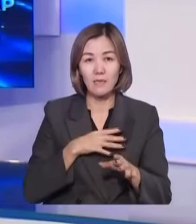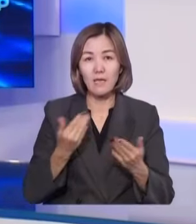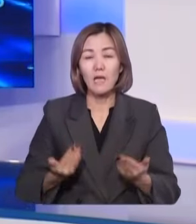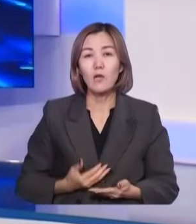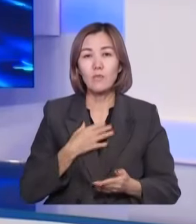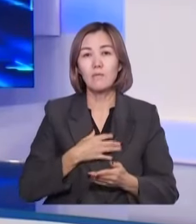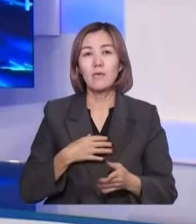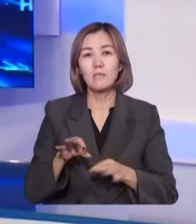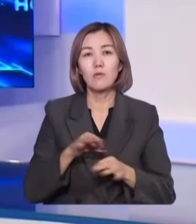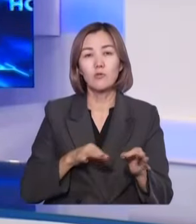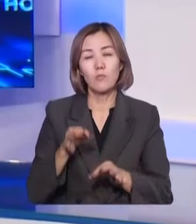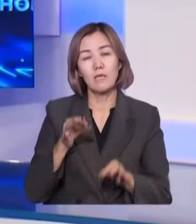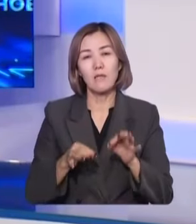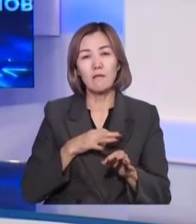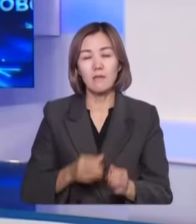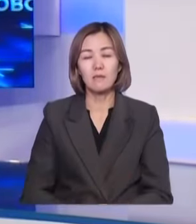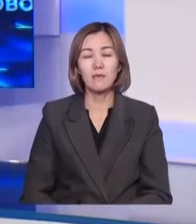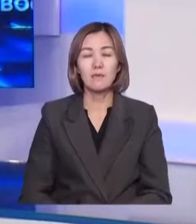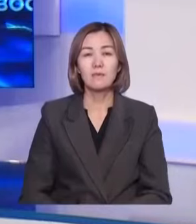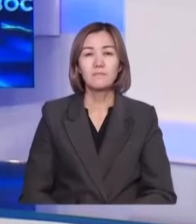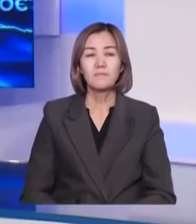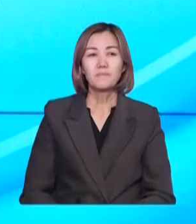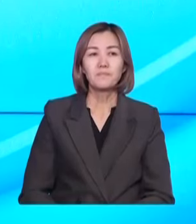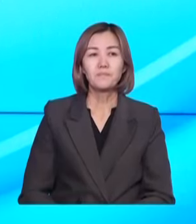сараланды. Әлеуметтік маңызы бар жобалар талқыланды.